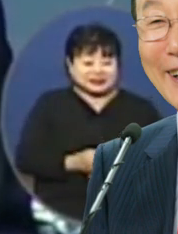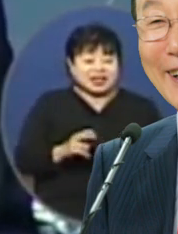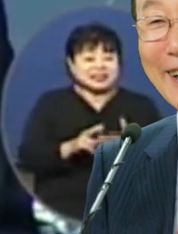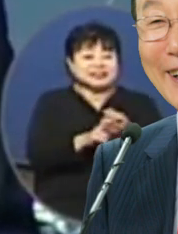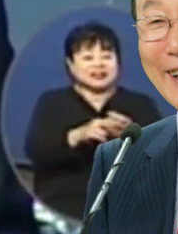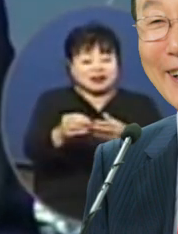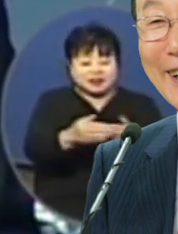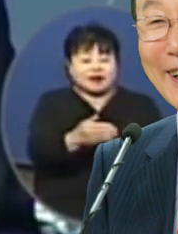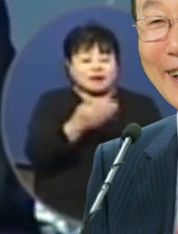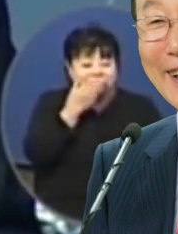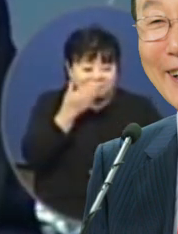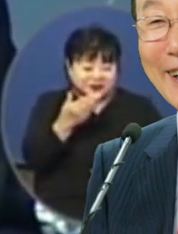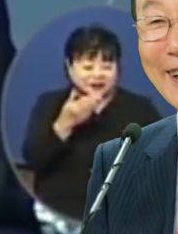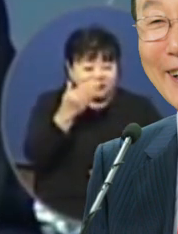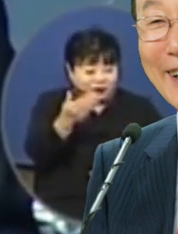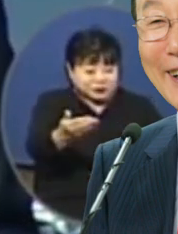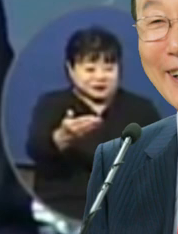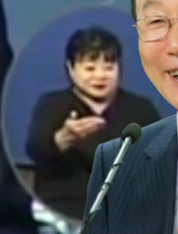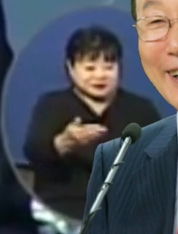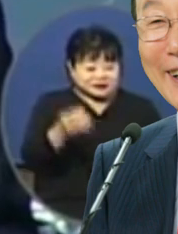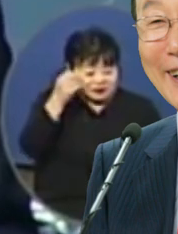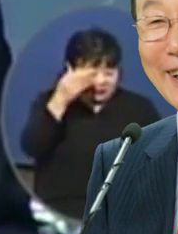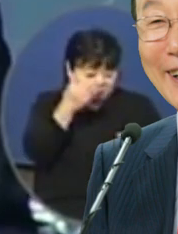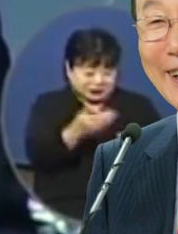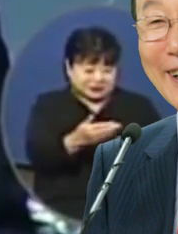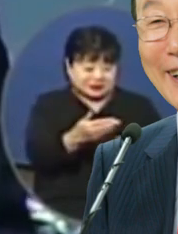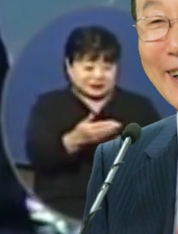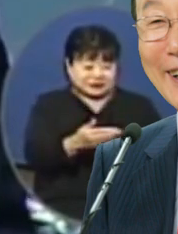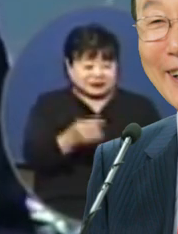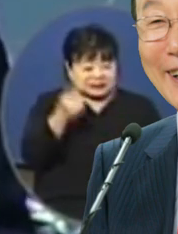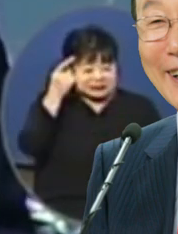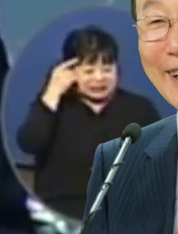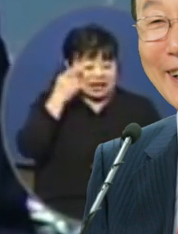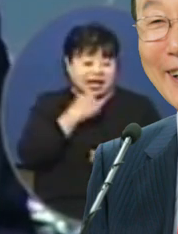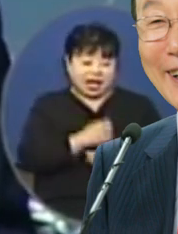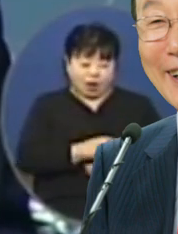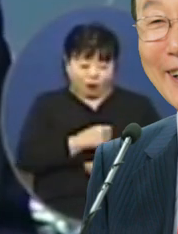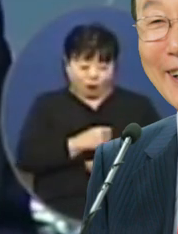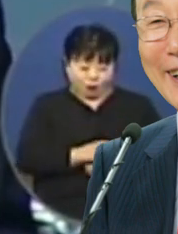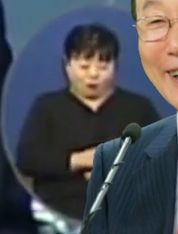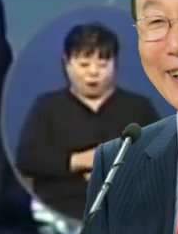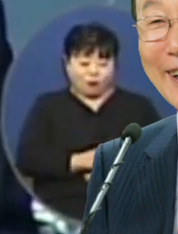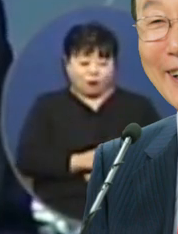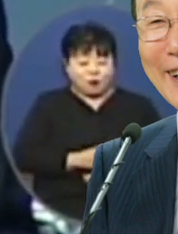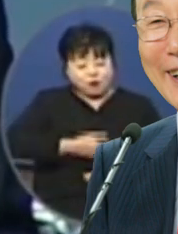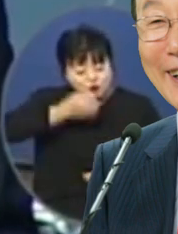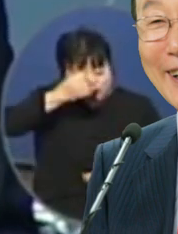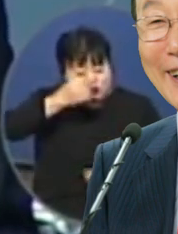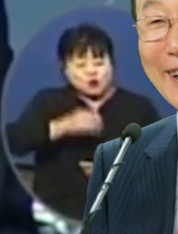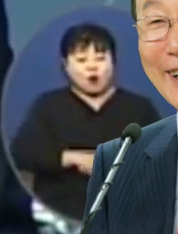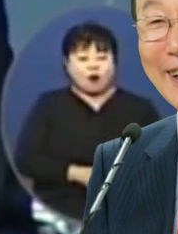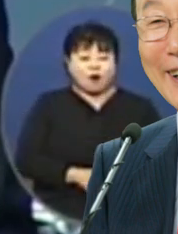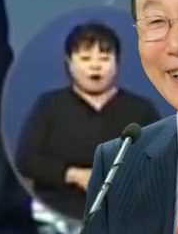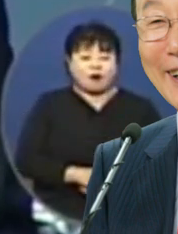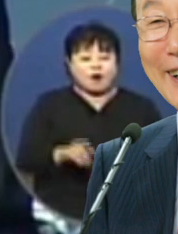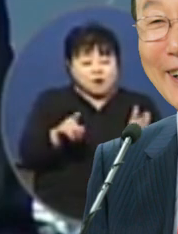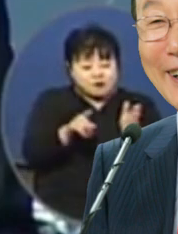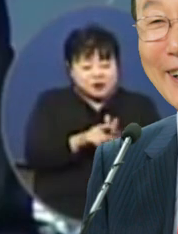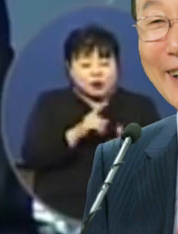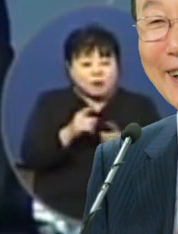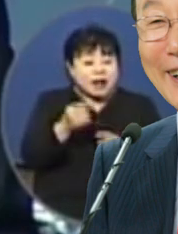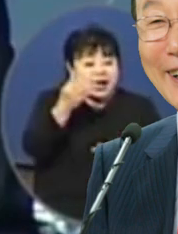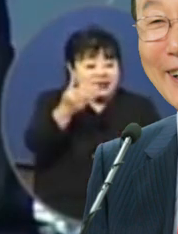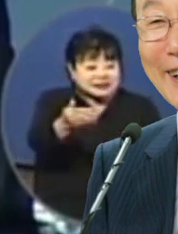기적을 체험할 수 있습니다. 여러분 성령은 상상을 하고 꿈을 꾸고 믿고